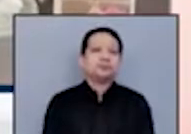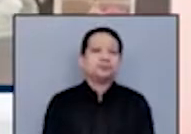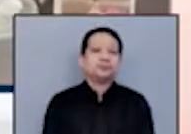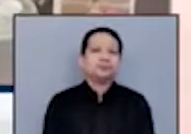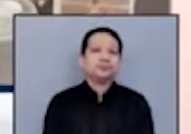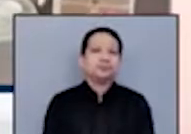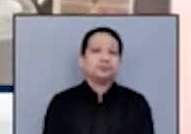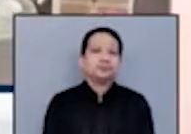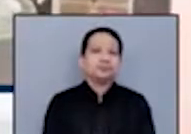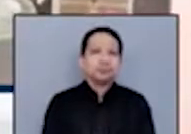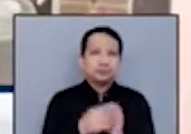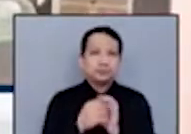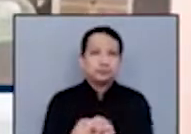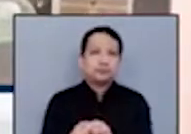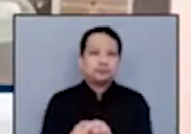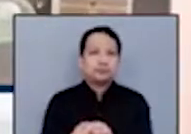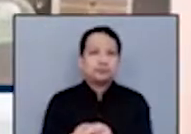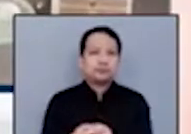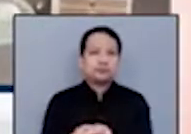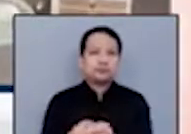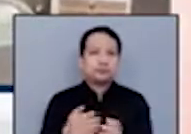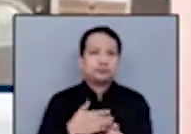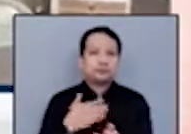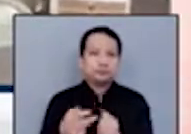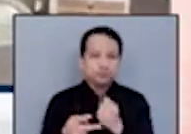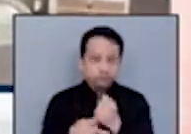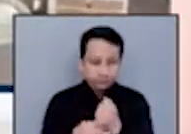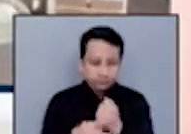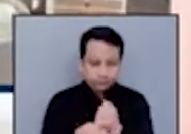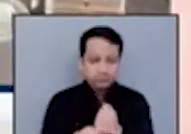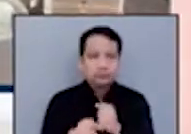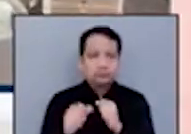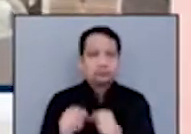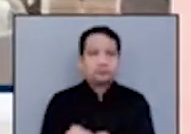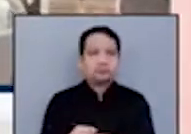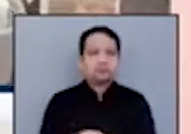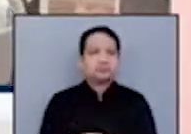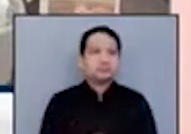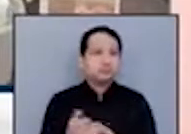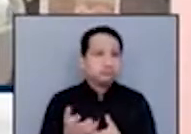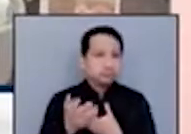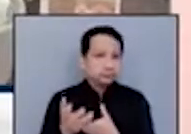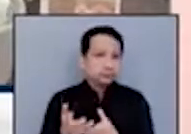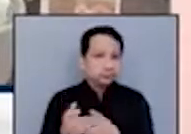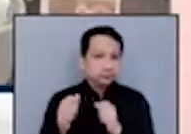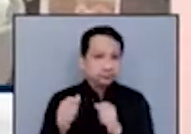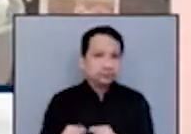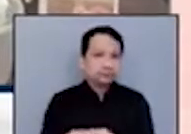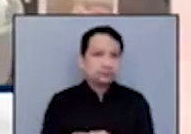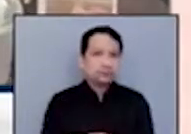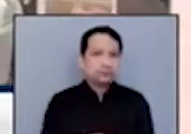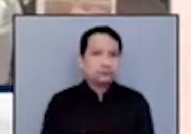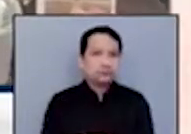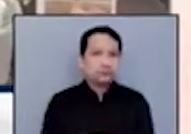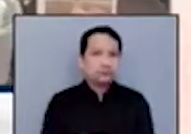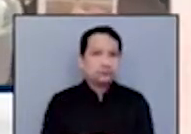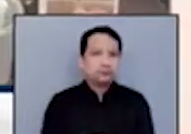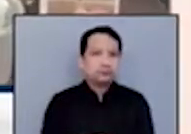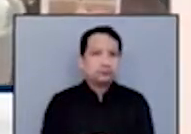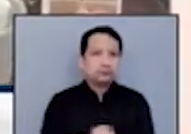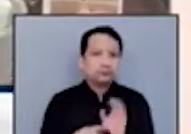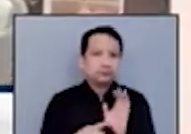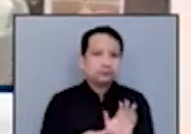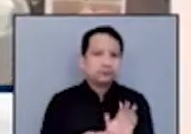mantis. Pero pwede mo naman silang i-preserve, sir, kung gusto mong i-admire yung beauty nila. Meron po tayong sample. I-preserve mo sila, pwede mo silang i-display.